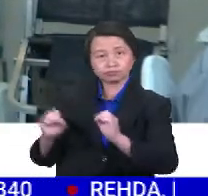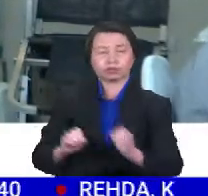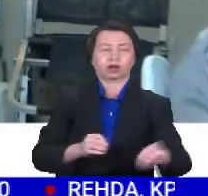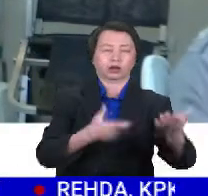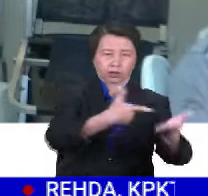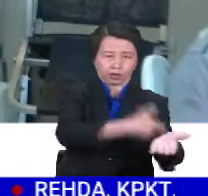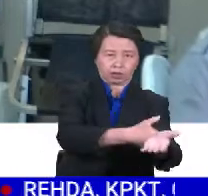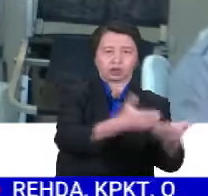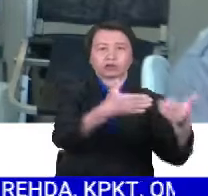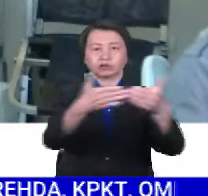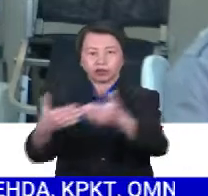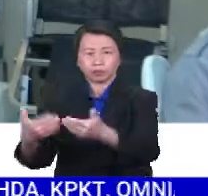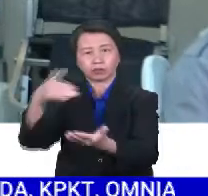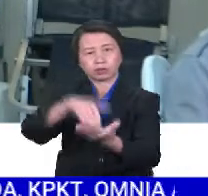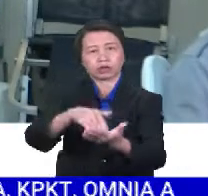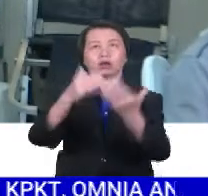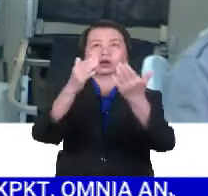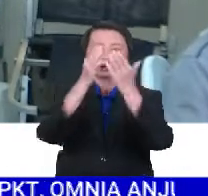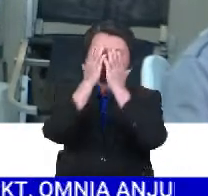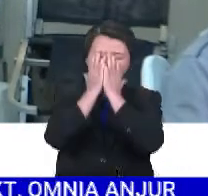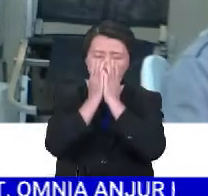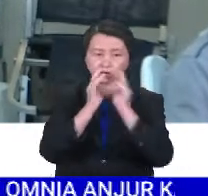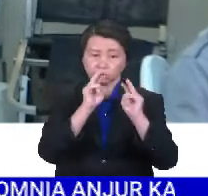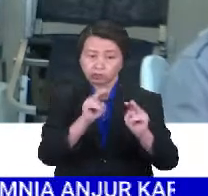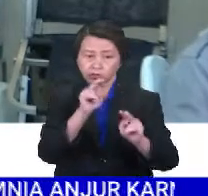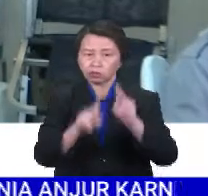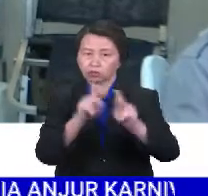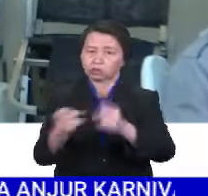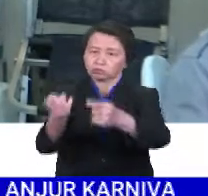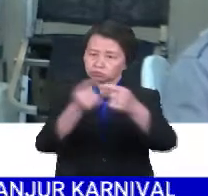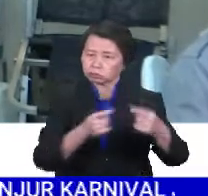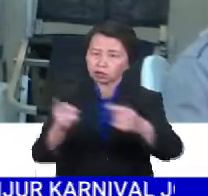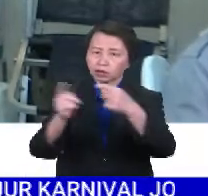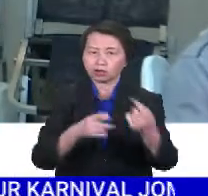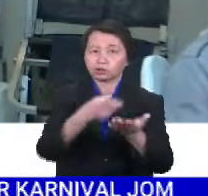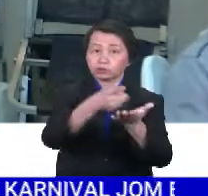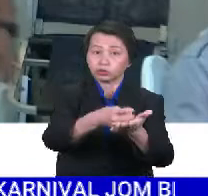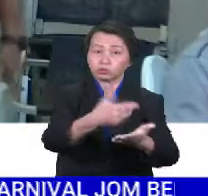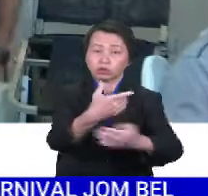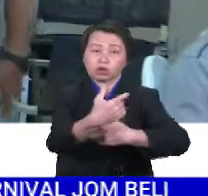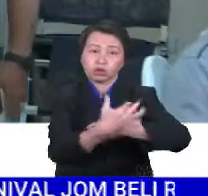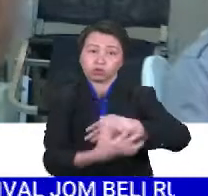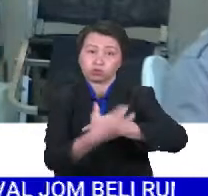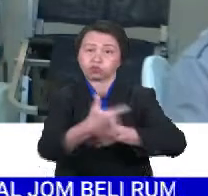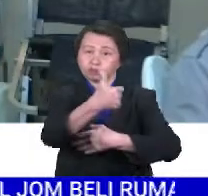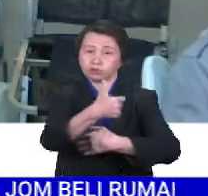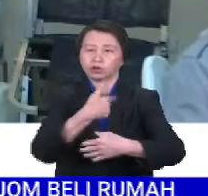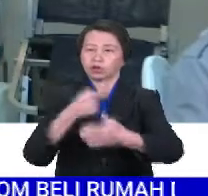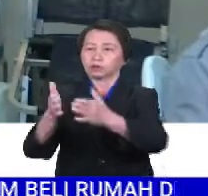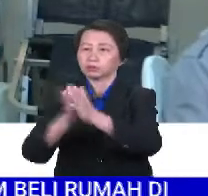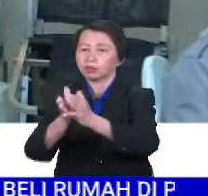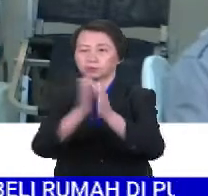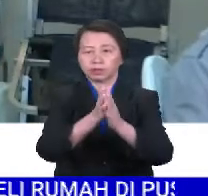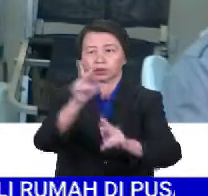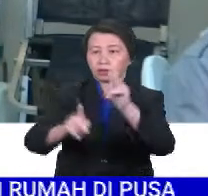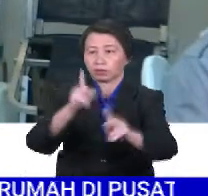Dan kita dapati dari semasa ke semasa sambutan memang menggalakkan, dan saya menyerulah seluruh warga negeri